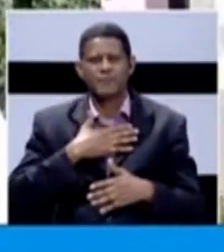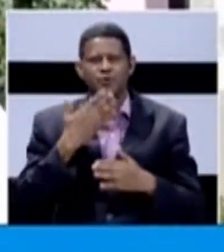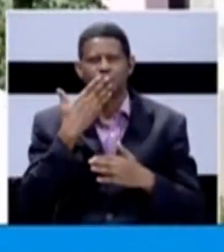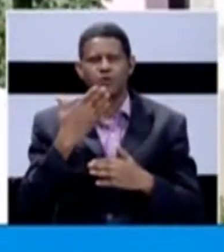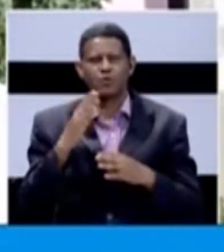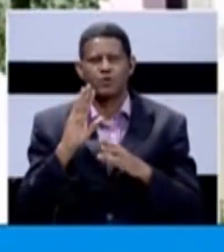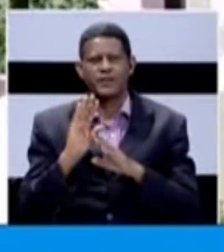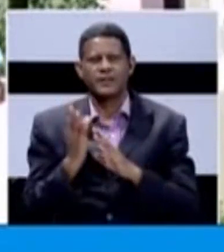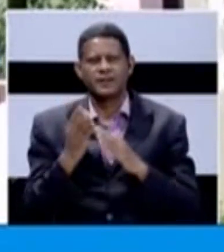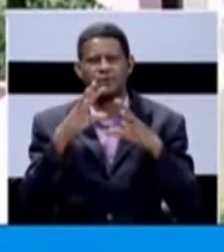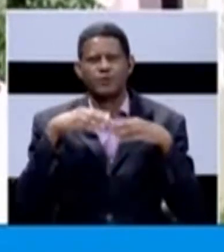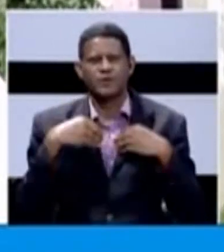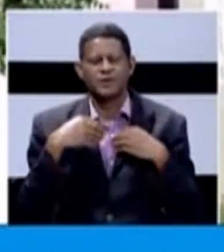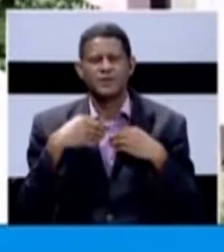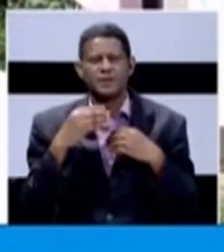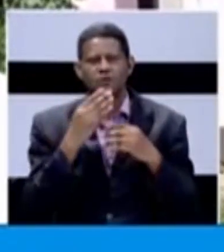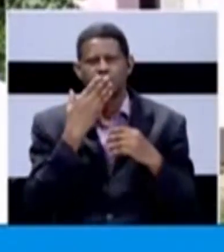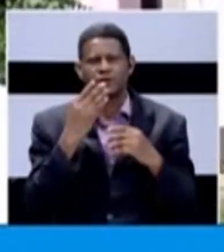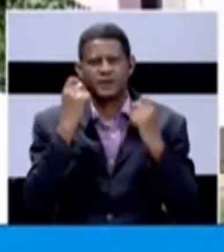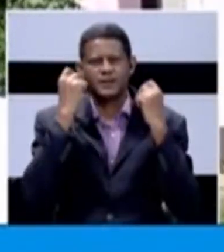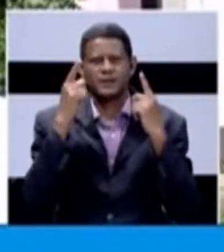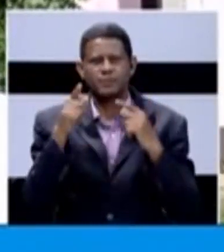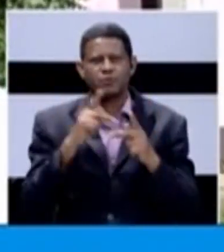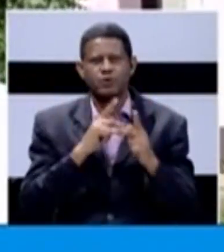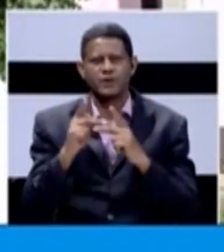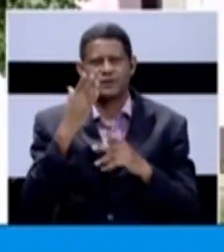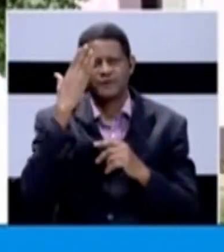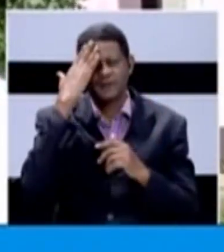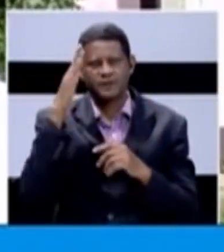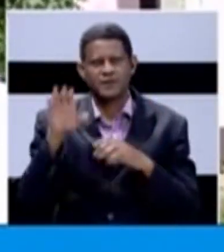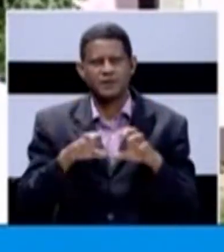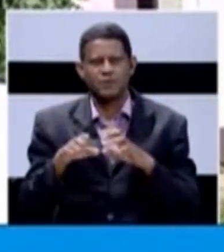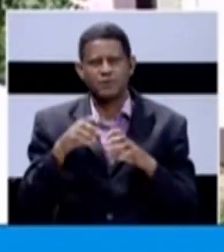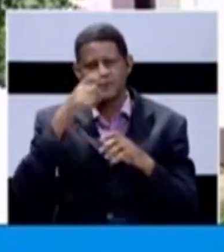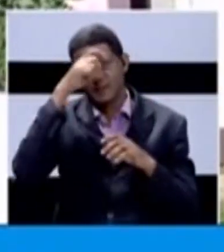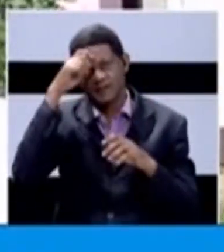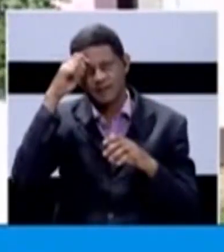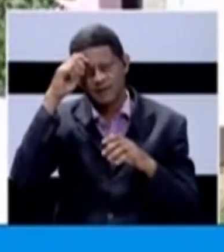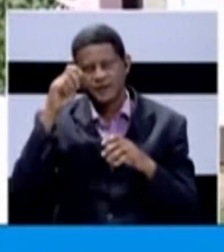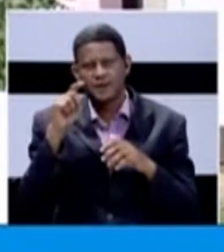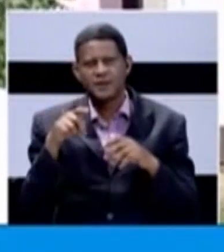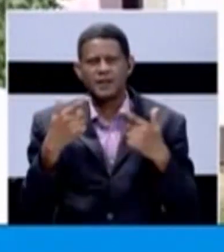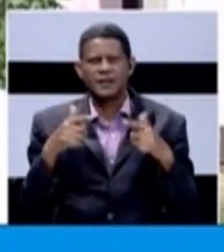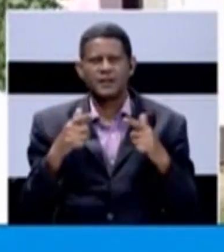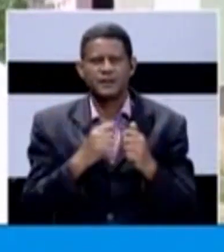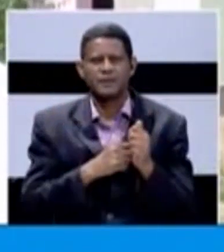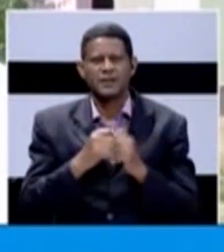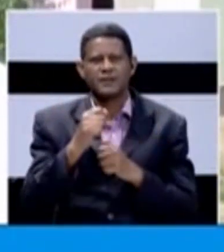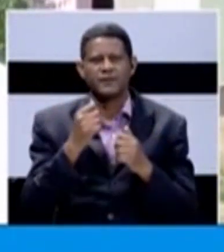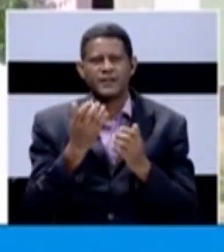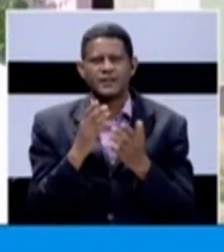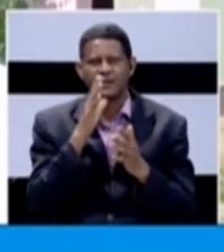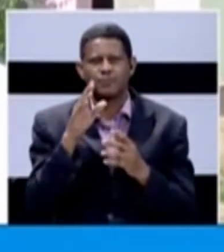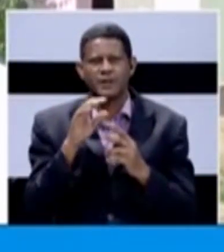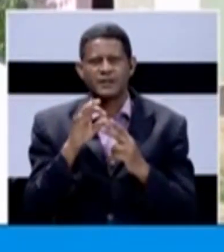ብፅቡቅ ኩነታት እዩ ተቐቢልና ብፅቡቅ ኩነታት እዩ ተገንዚብና ኣብቲ ፕሮግራምና ክፈልጥ ዝገበሮ ፃዕርታት ኩሉ ከይመስገንኩ በዚ ኣጋጣሚ ክሓልፈ ይደልን። ምርጫ